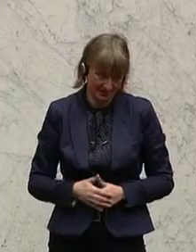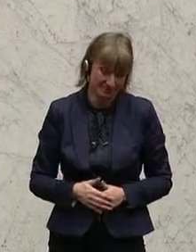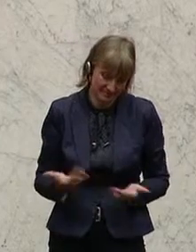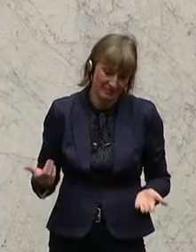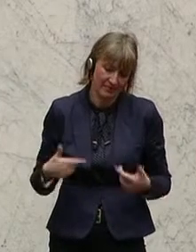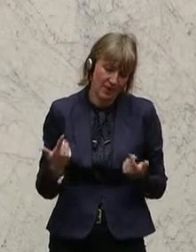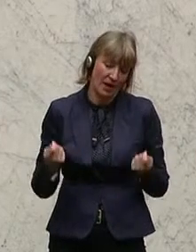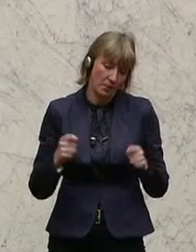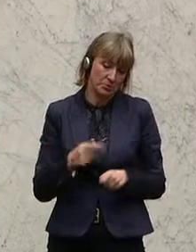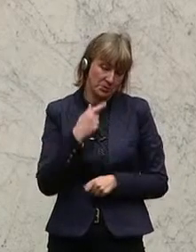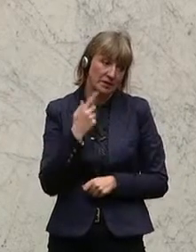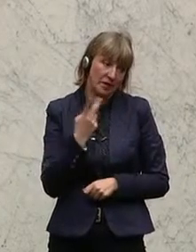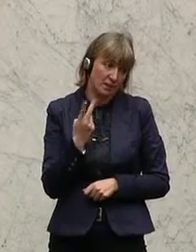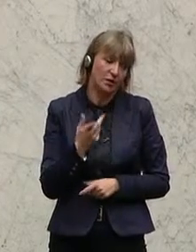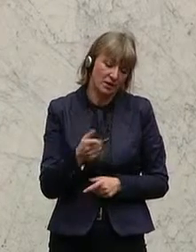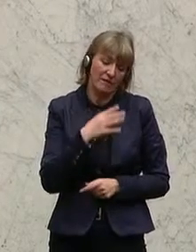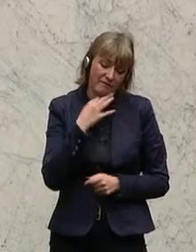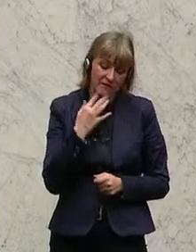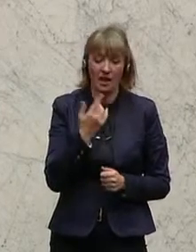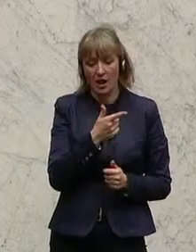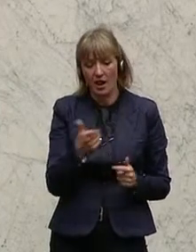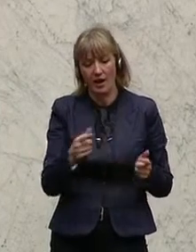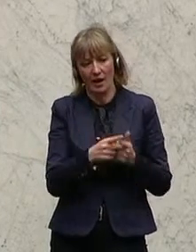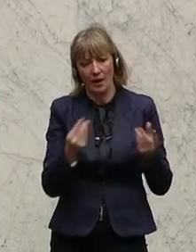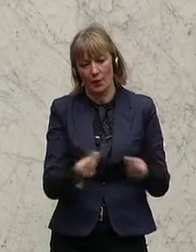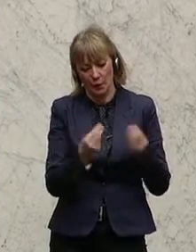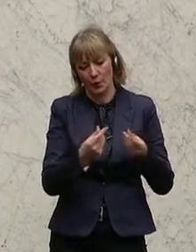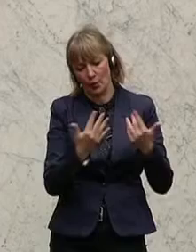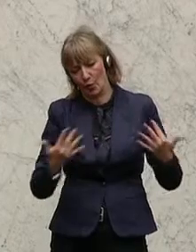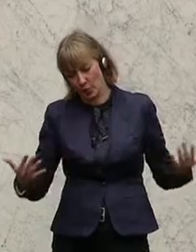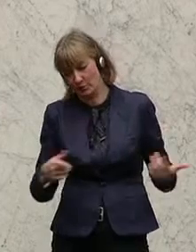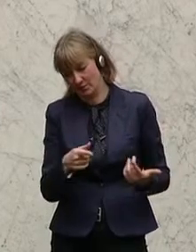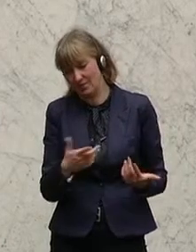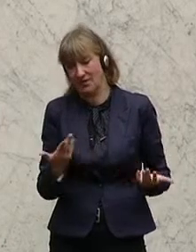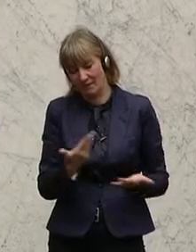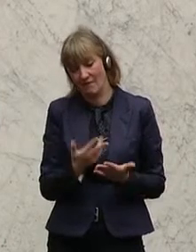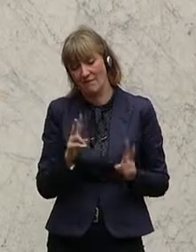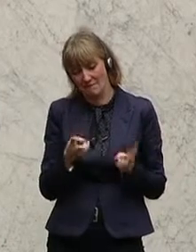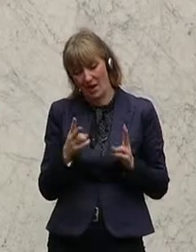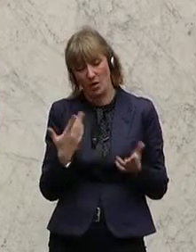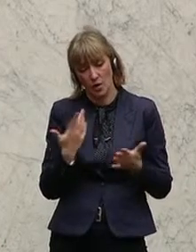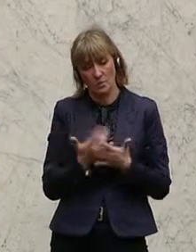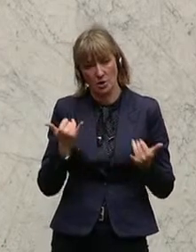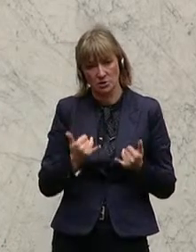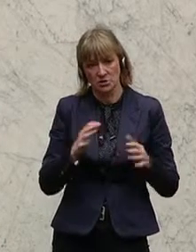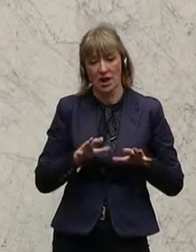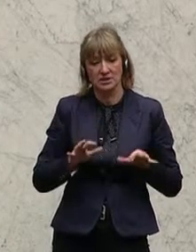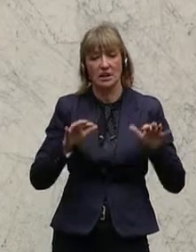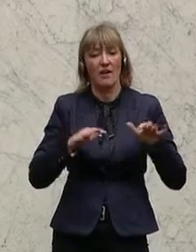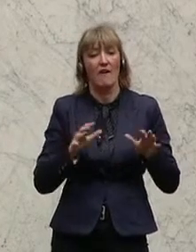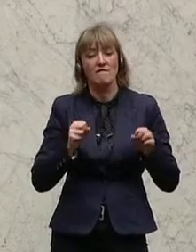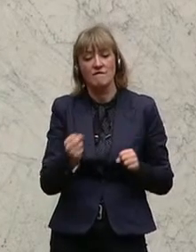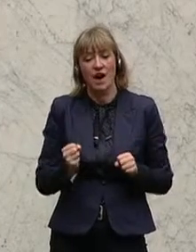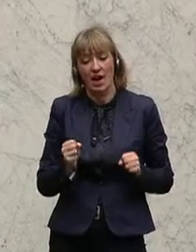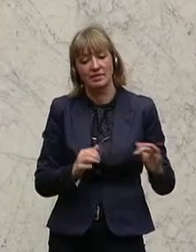abschließend gesagt, ist natürlich auch einer der vielen, vielen Wurzeln, warum es dann zu diesen Wanderungsströmen gekommen